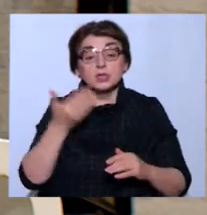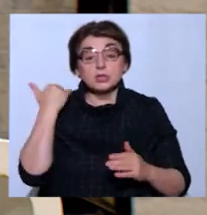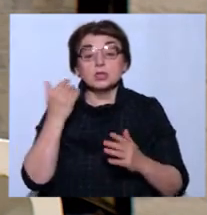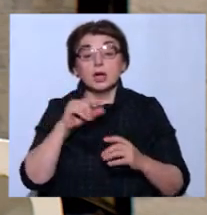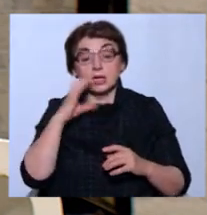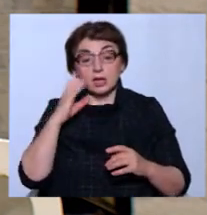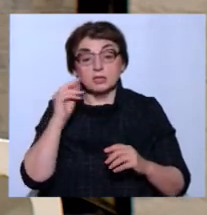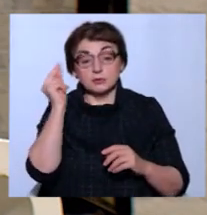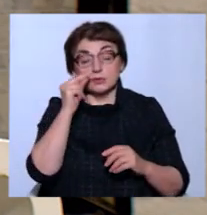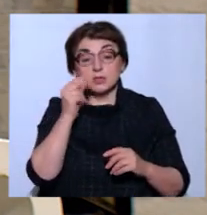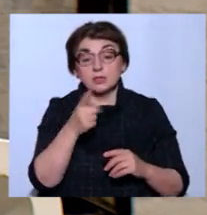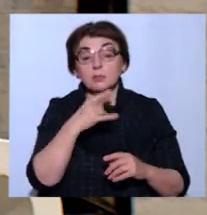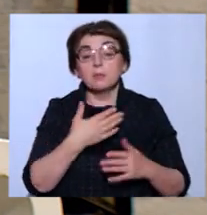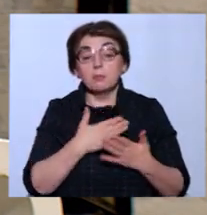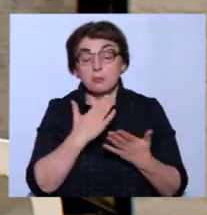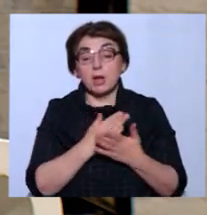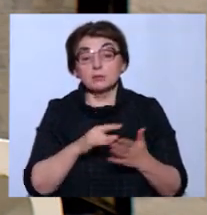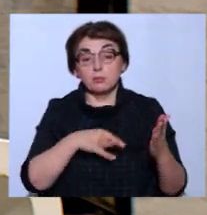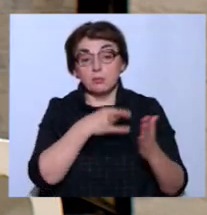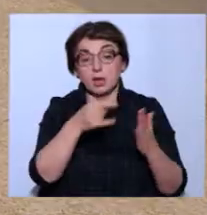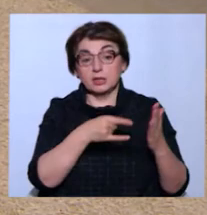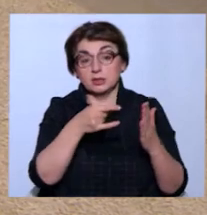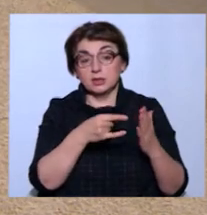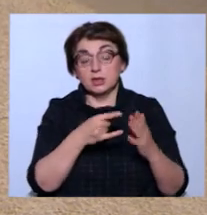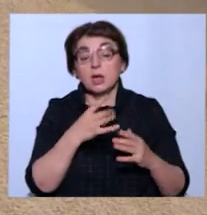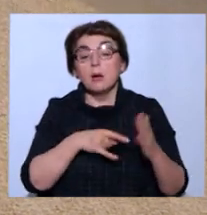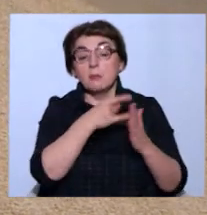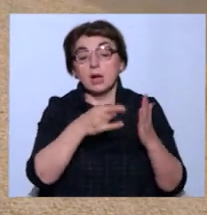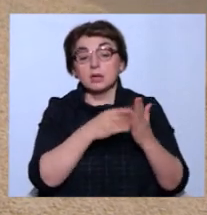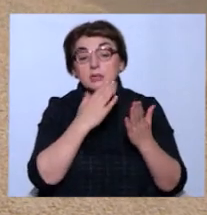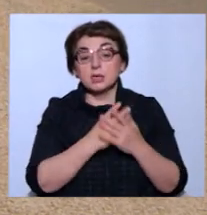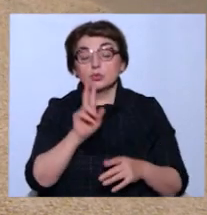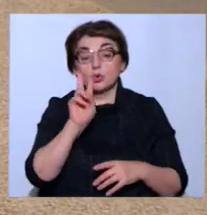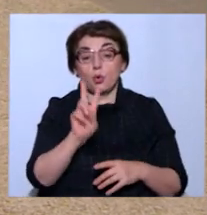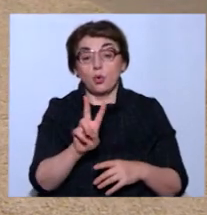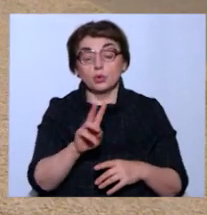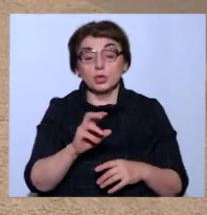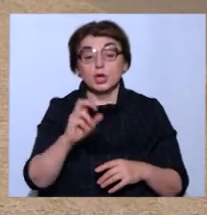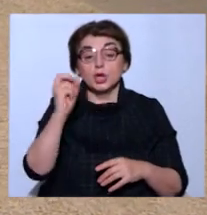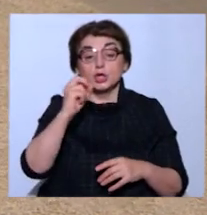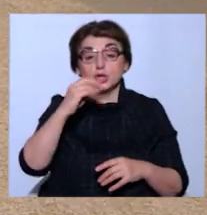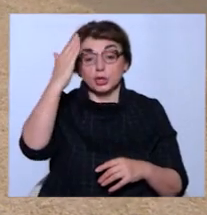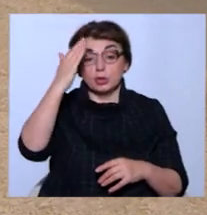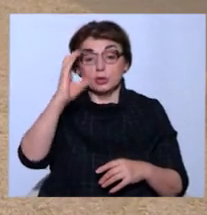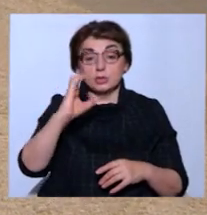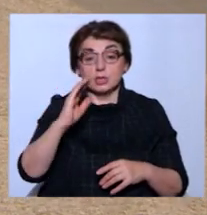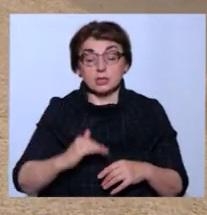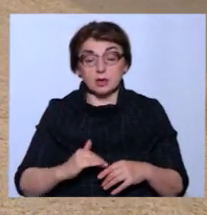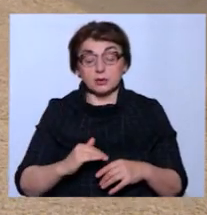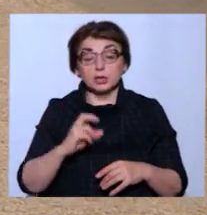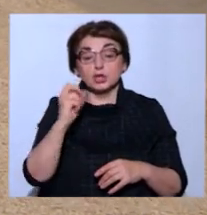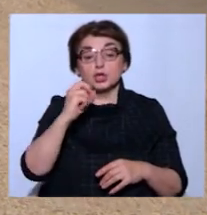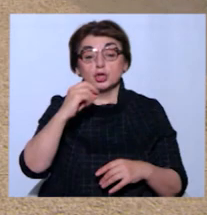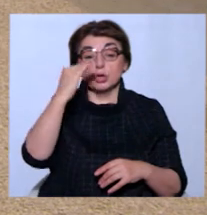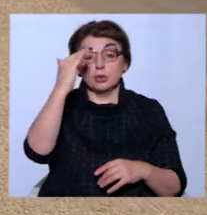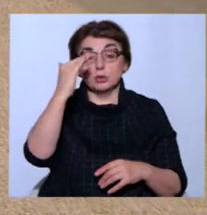კლასებში, მე გიჩვენებთ, აქ მაქვს მაგნიტი. მაგნიტს აქვს ორი პოლუსი, ჩრდილოეთ და სამხრეთ პოლუსი, ჩრდილოეთ